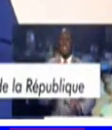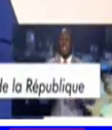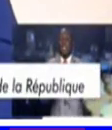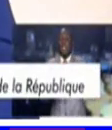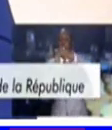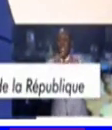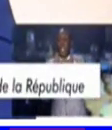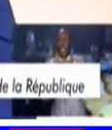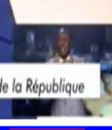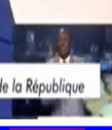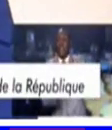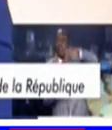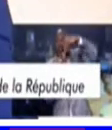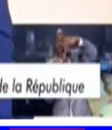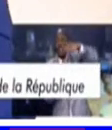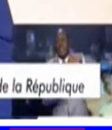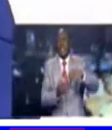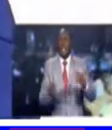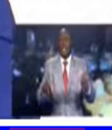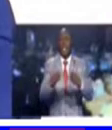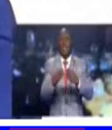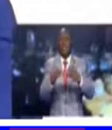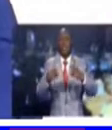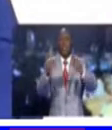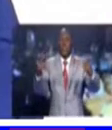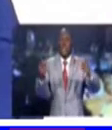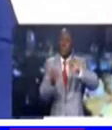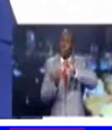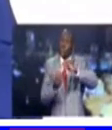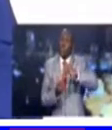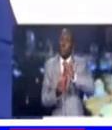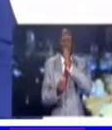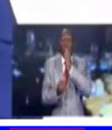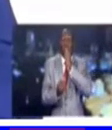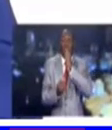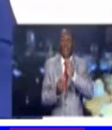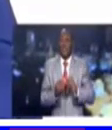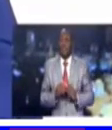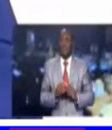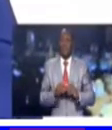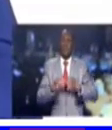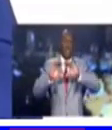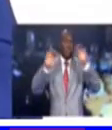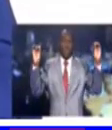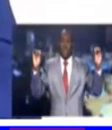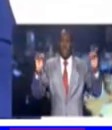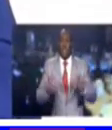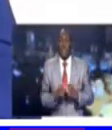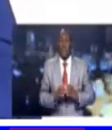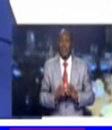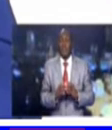au particulier les réunions publiques ou privées de quelque nature qu'elles soient